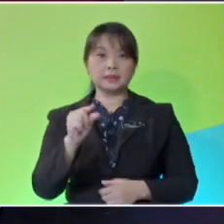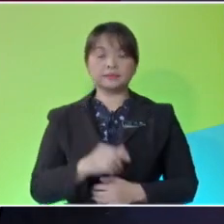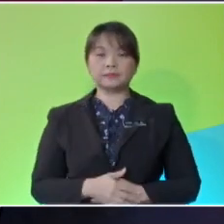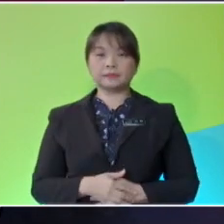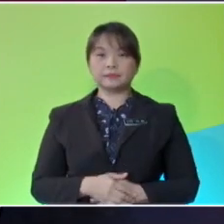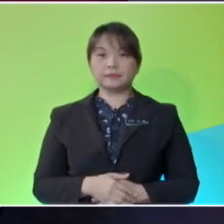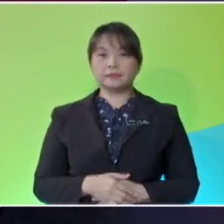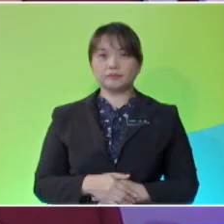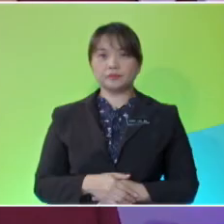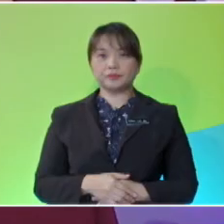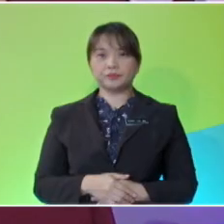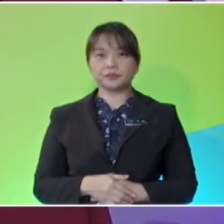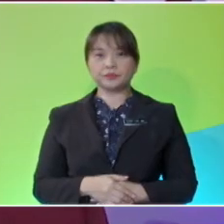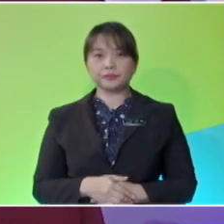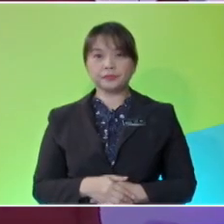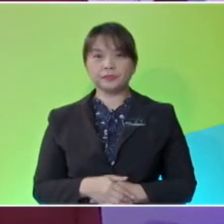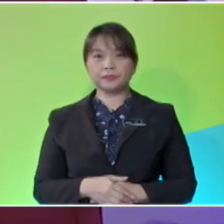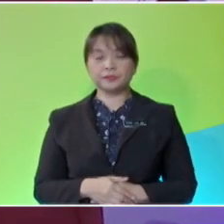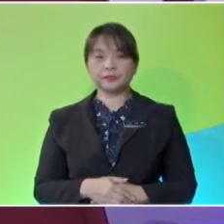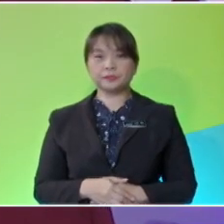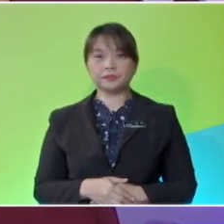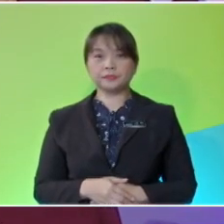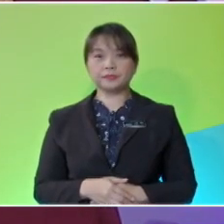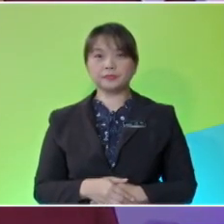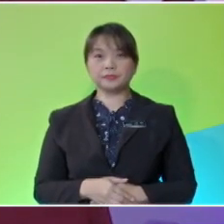oke baiklah ini jawabannya